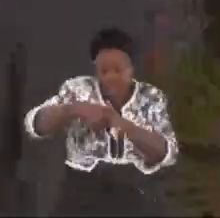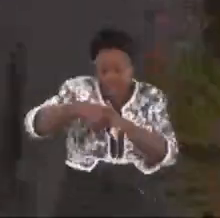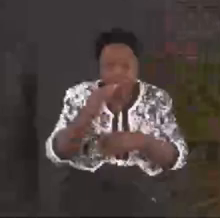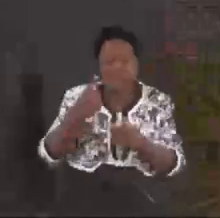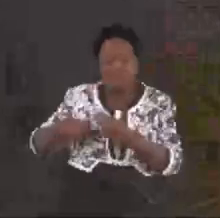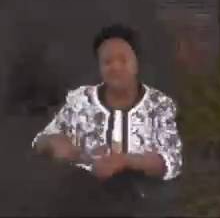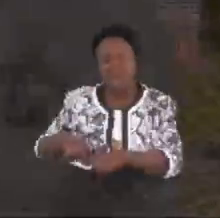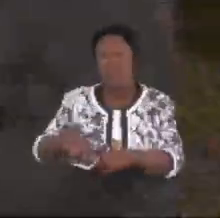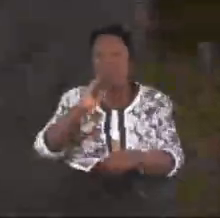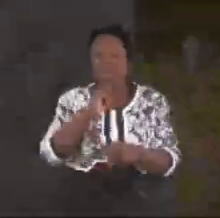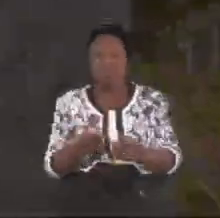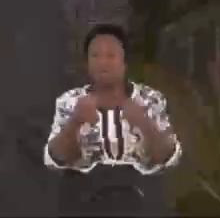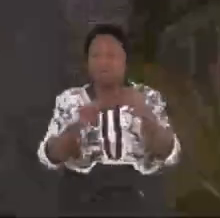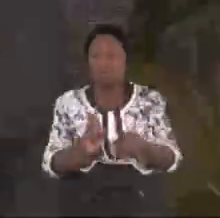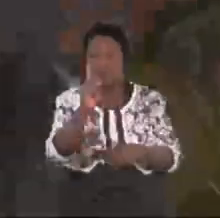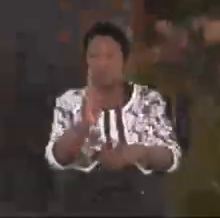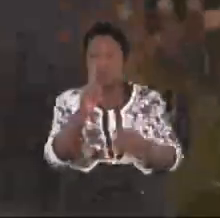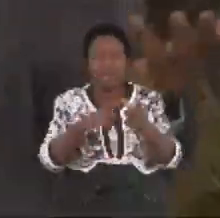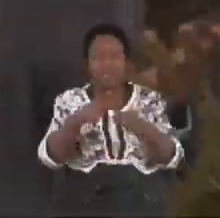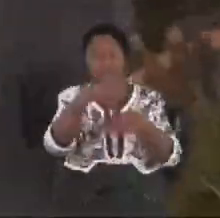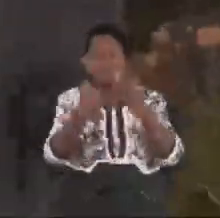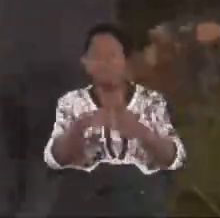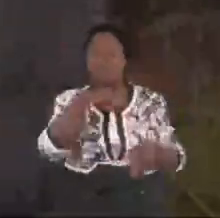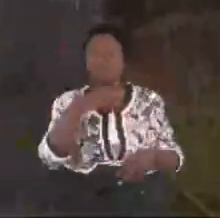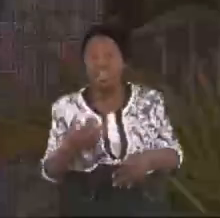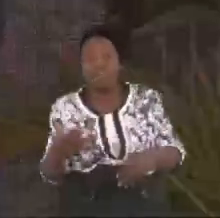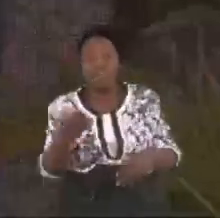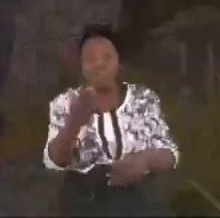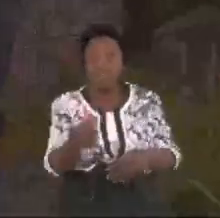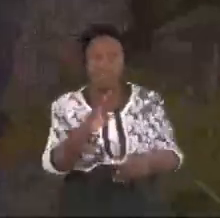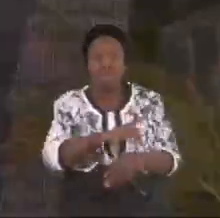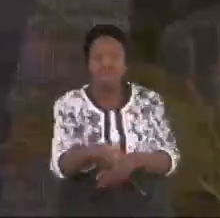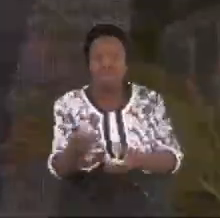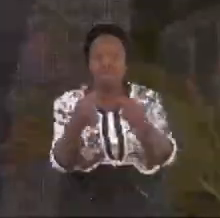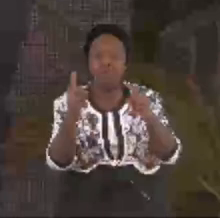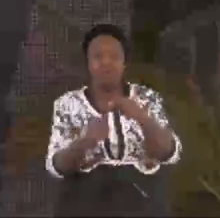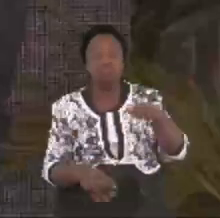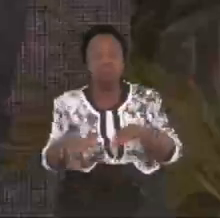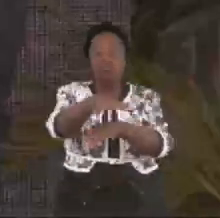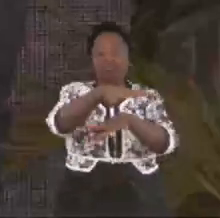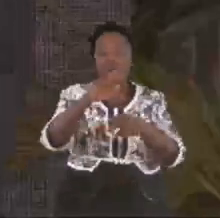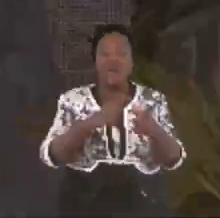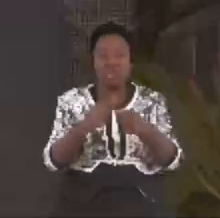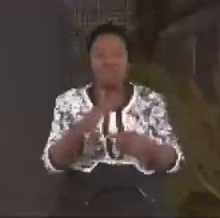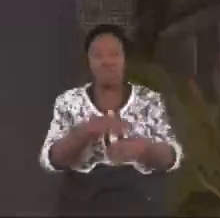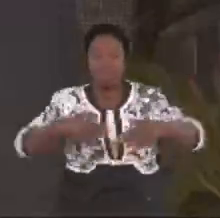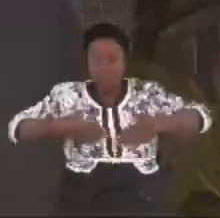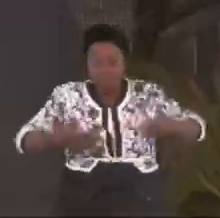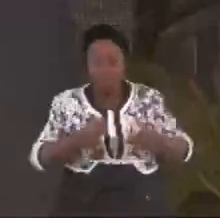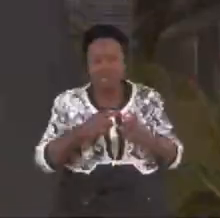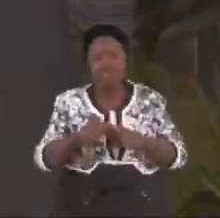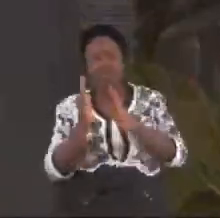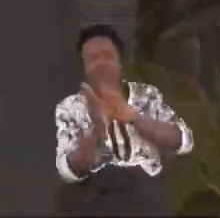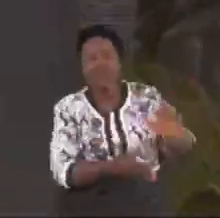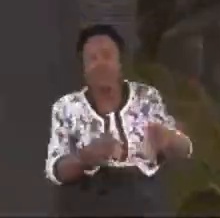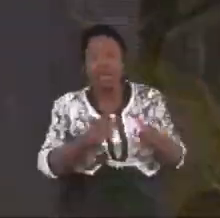la profondeur de votre cœur est creusée. Les choses sales qui s'y trouvent surgissent, reviennent à la surface. Vous